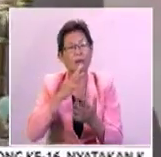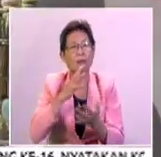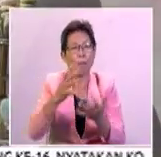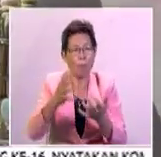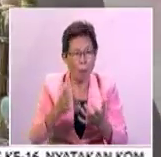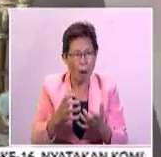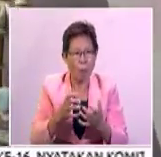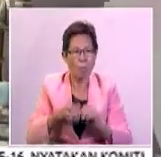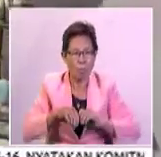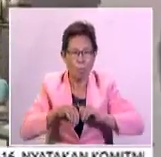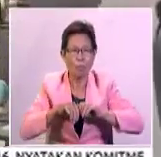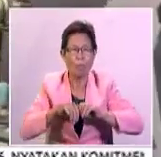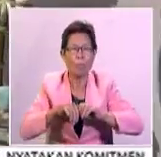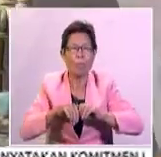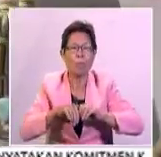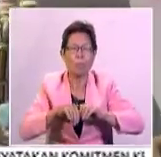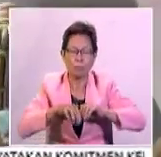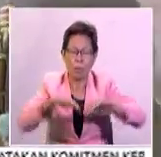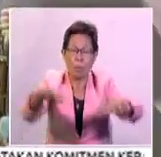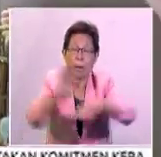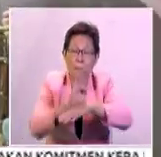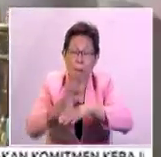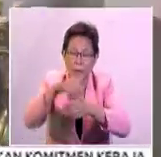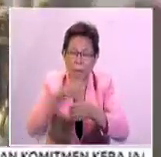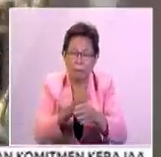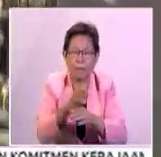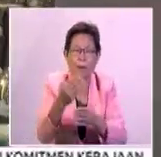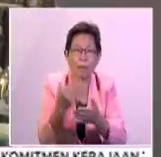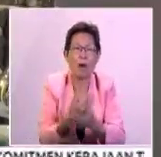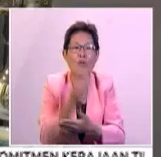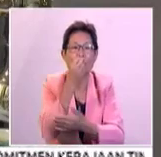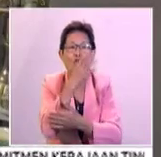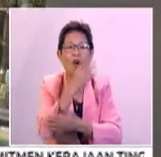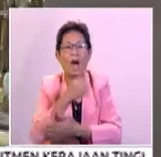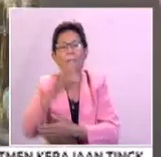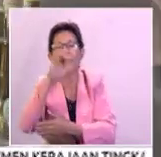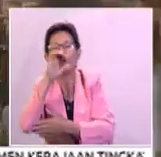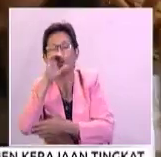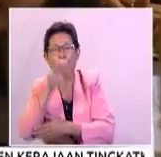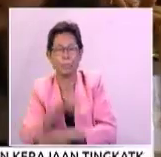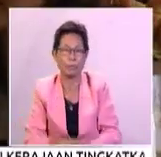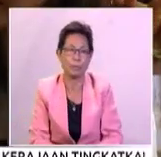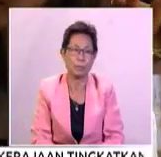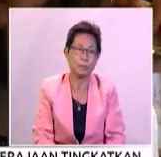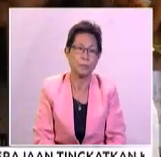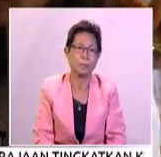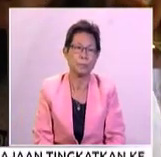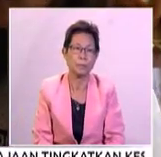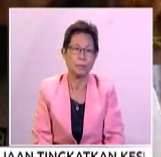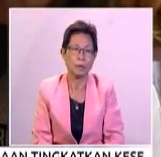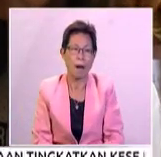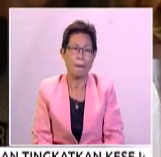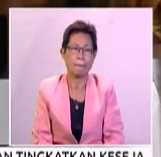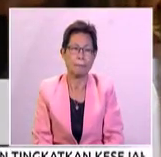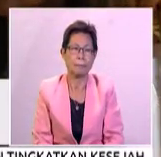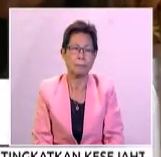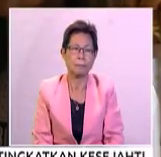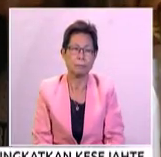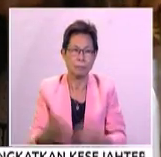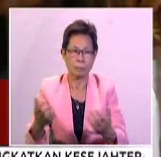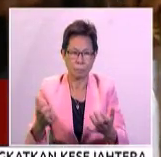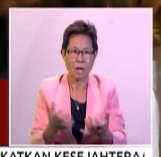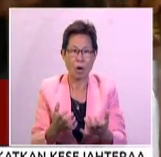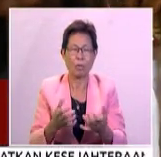bagi mengembangkan perniagaan mereka dalam bidang baharu, iaitu food and beverage. Kita sekarang ni tengah nak